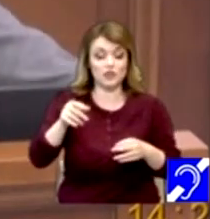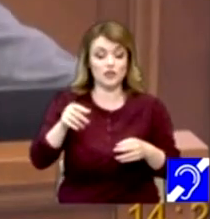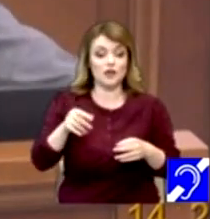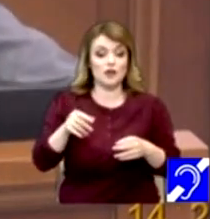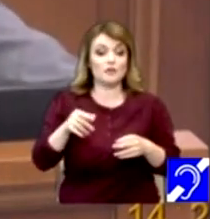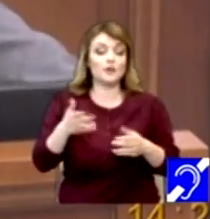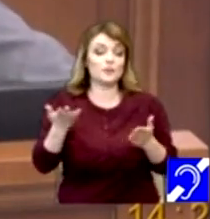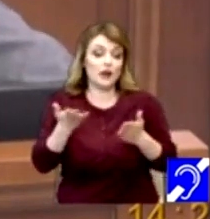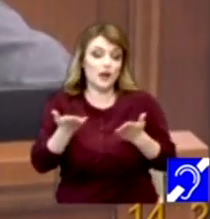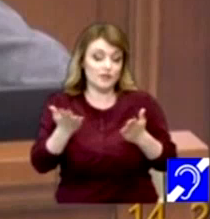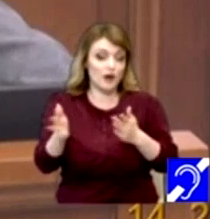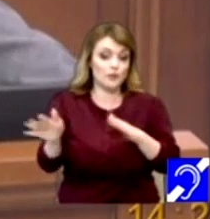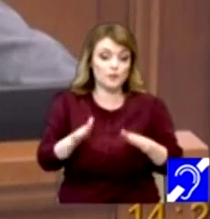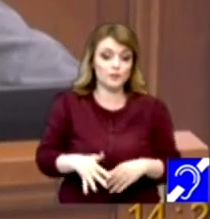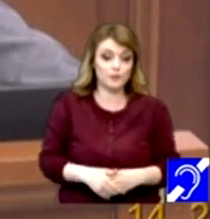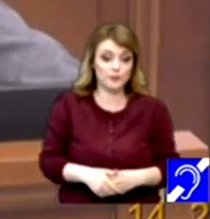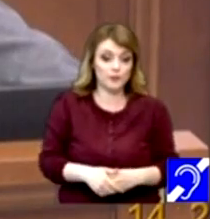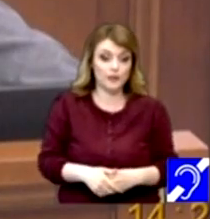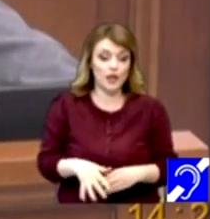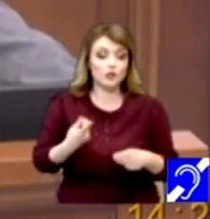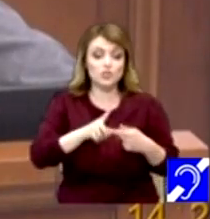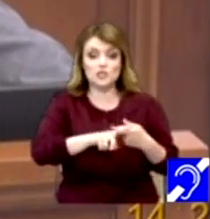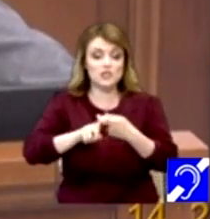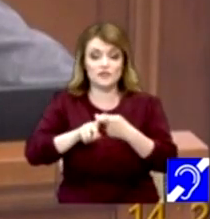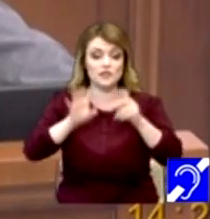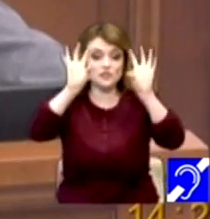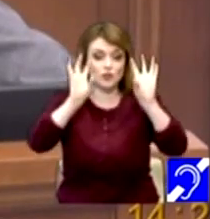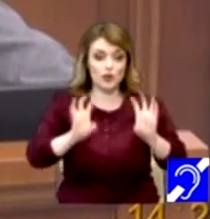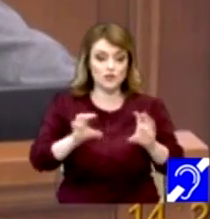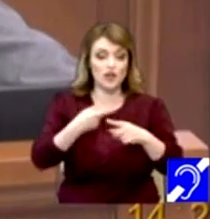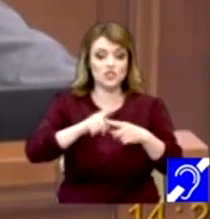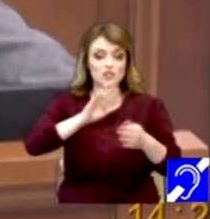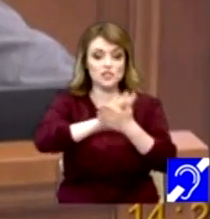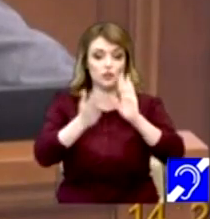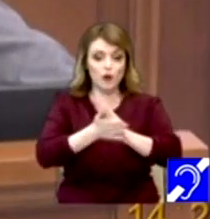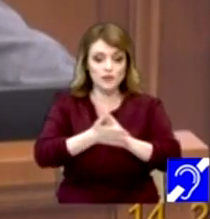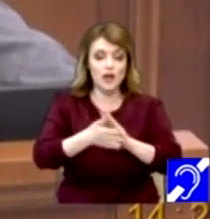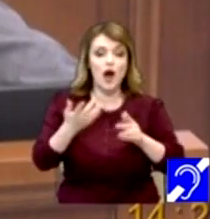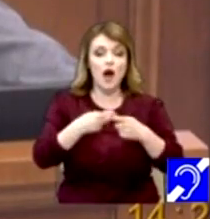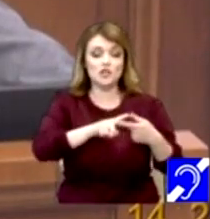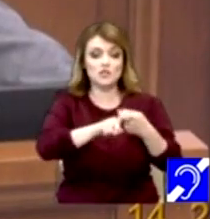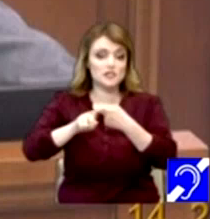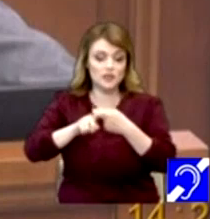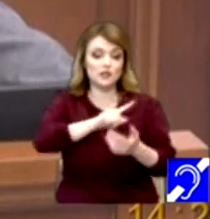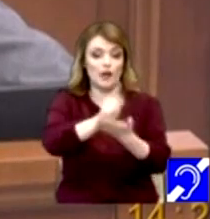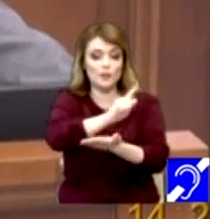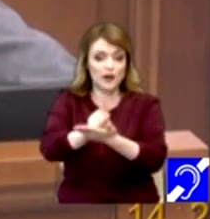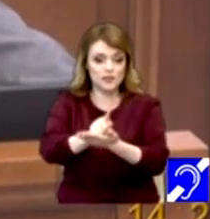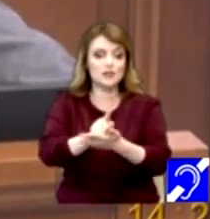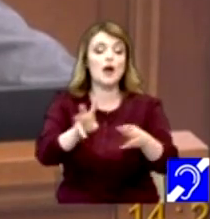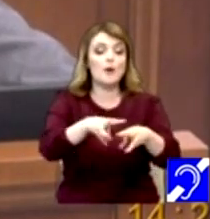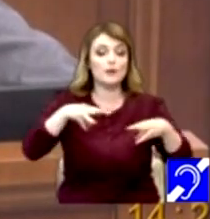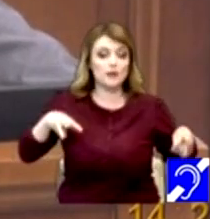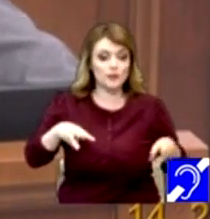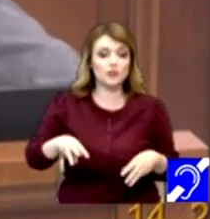și proceduri. Dar nu ține de materie constituțională această situație. Ține curat de atribuțiile